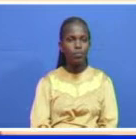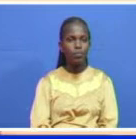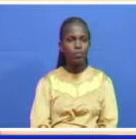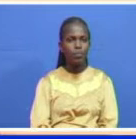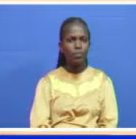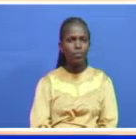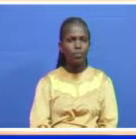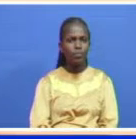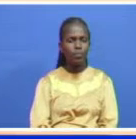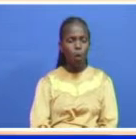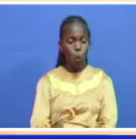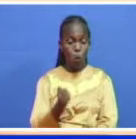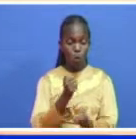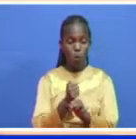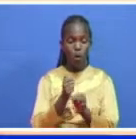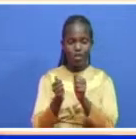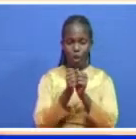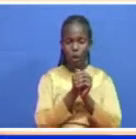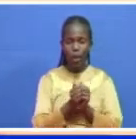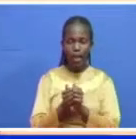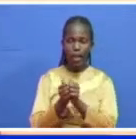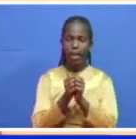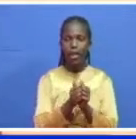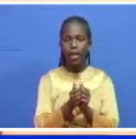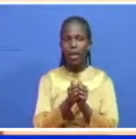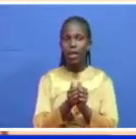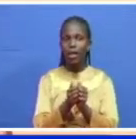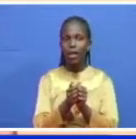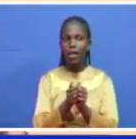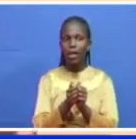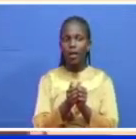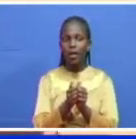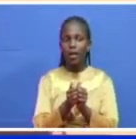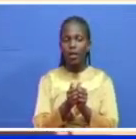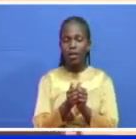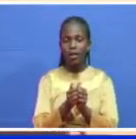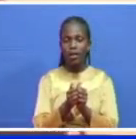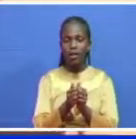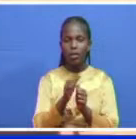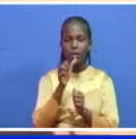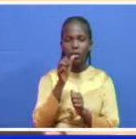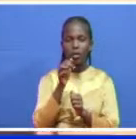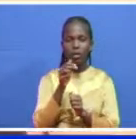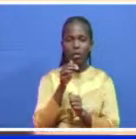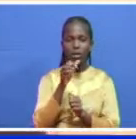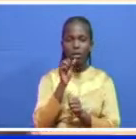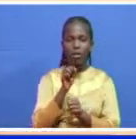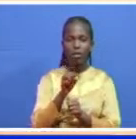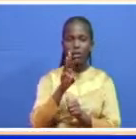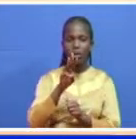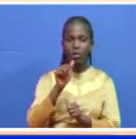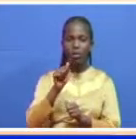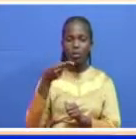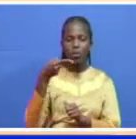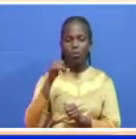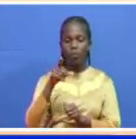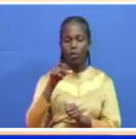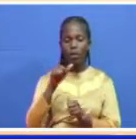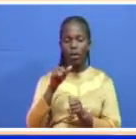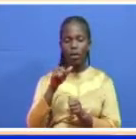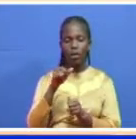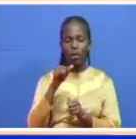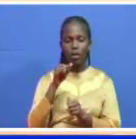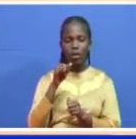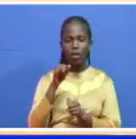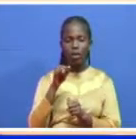tutafanya kazi pamoja. Na Kiswahili kama tunavyojua ni lugha ambayo inatuunganisha.